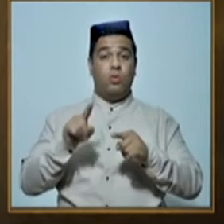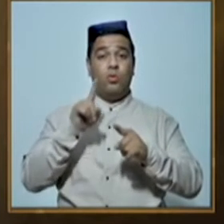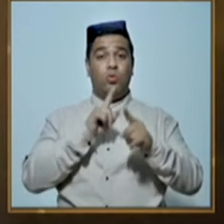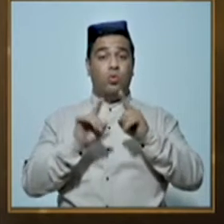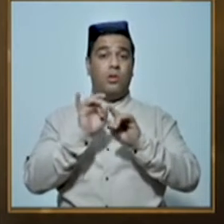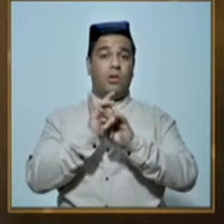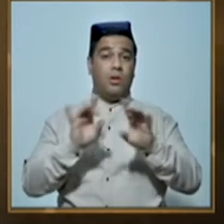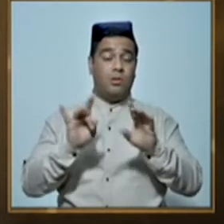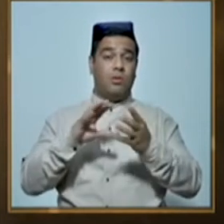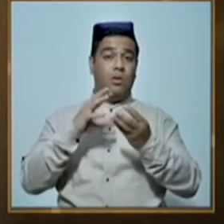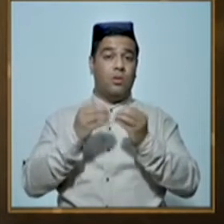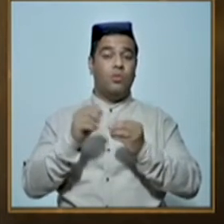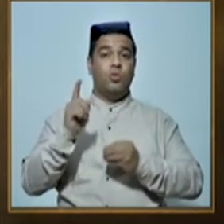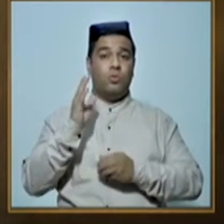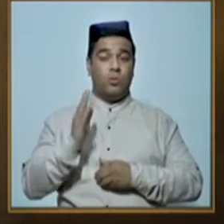suhbat